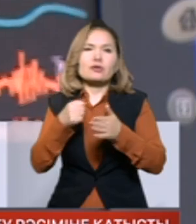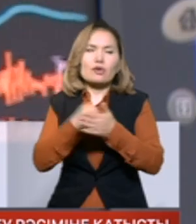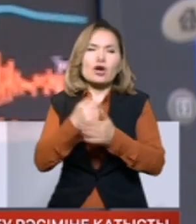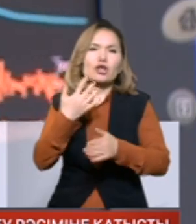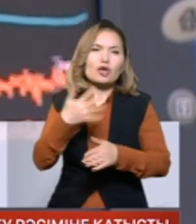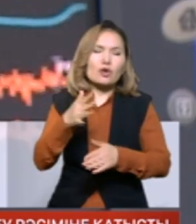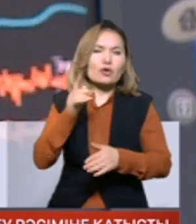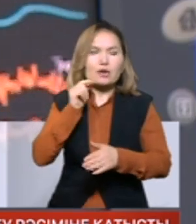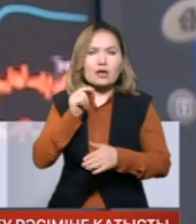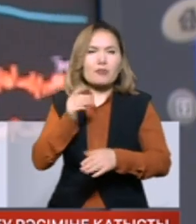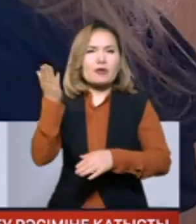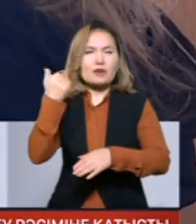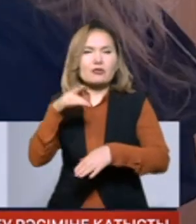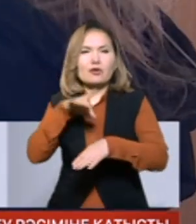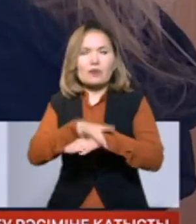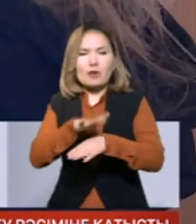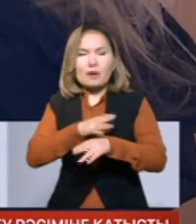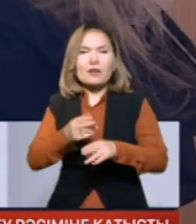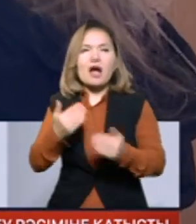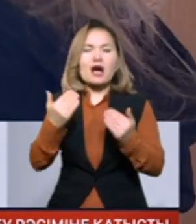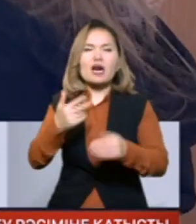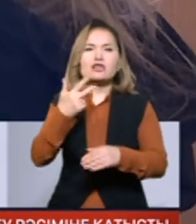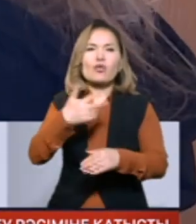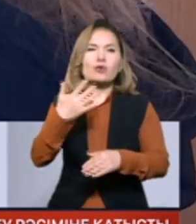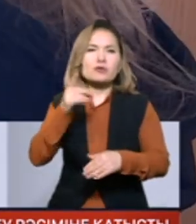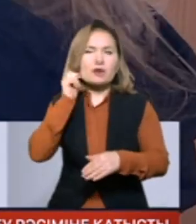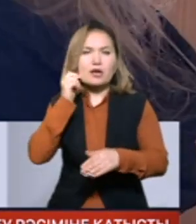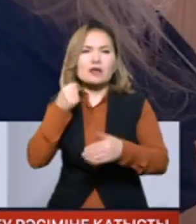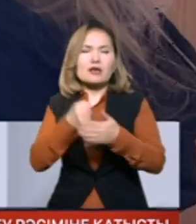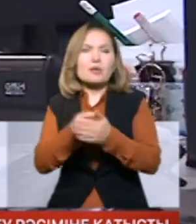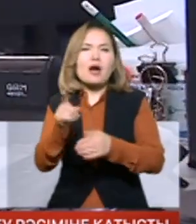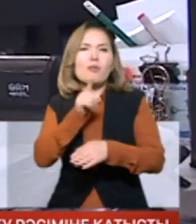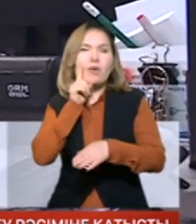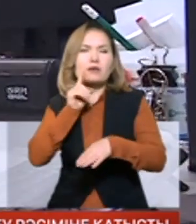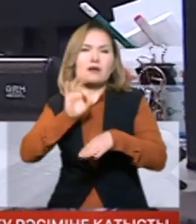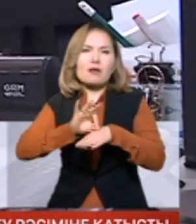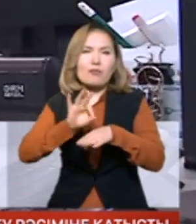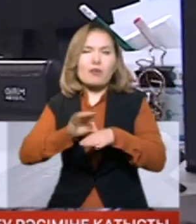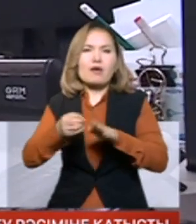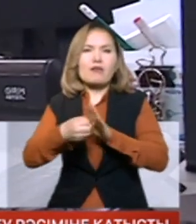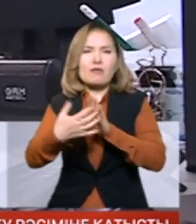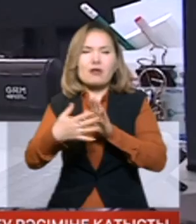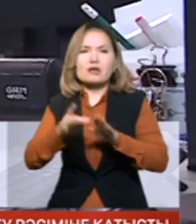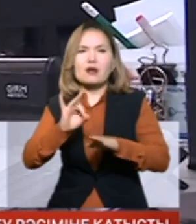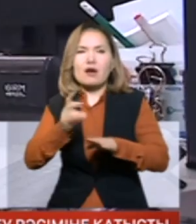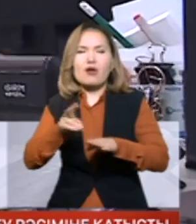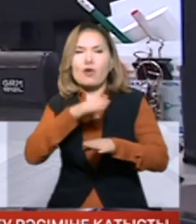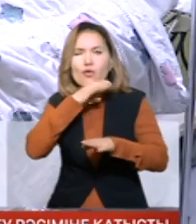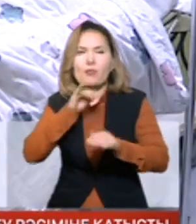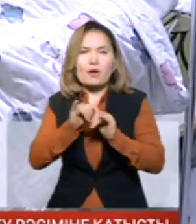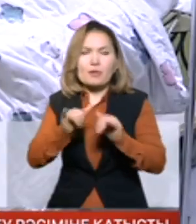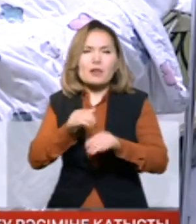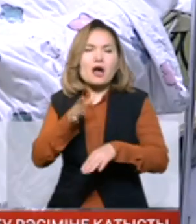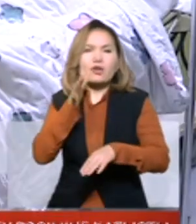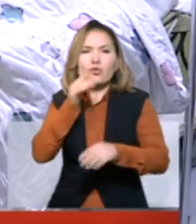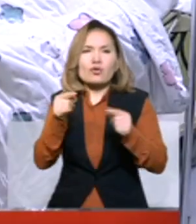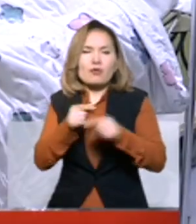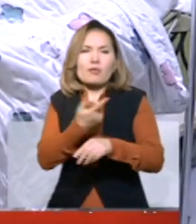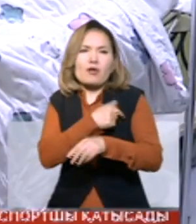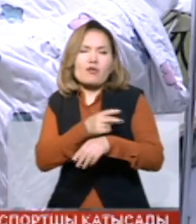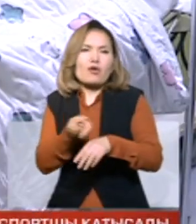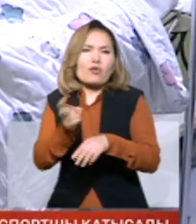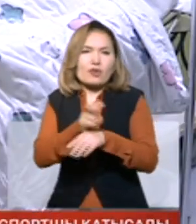Алайда соңғы жылдары 35 жасқа дейінгі қыз еліншектерге де диагноз жиі қойылатын болған. Бұған уақытылы скринингтен өтпей емді